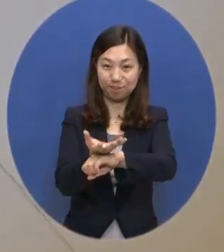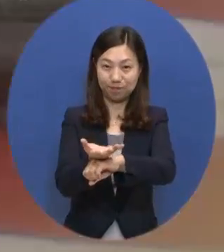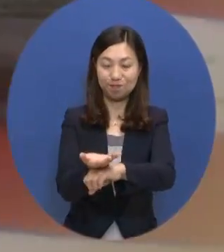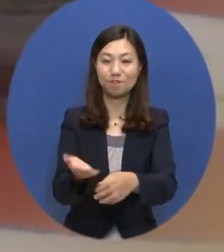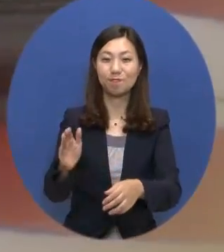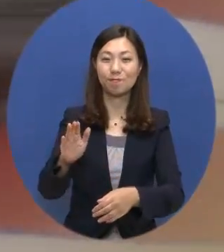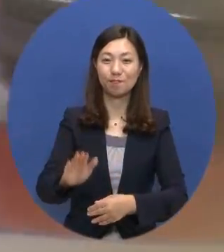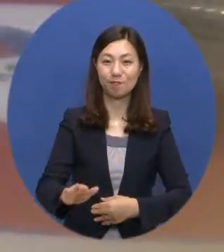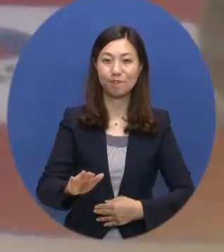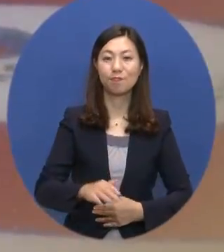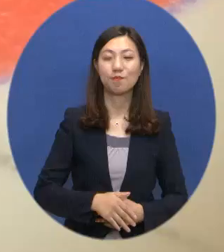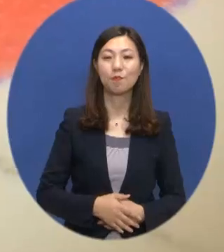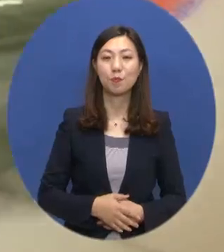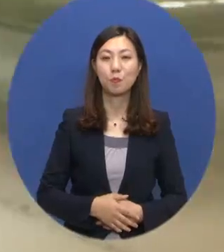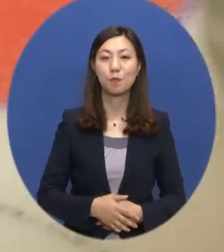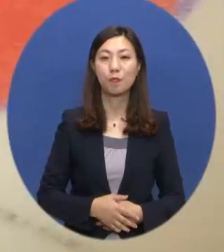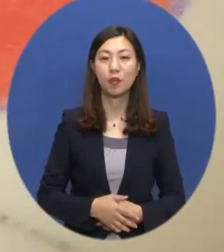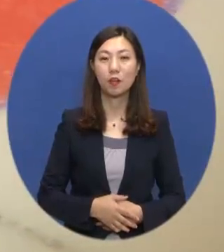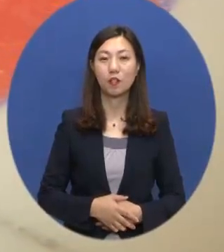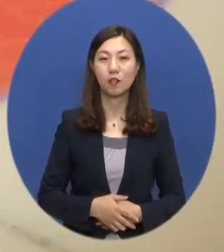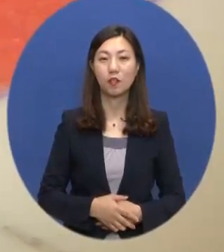했는데요.